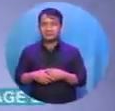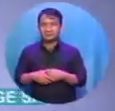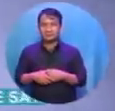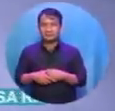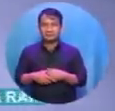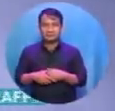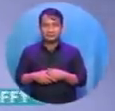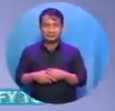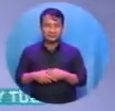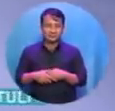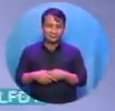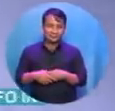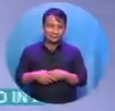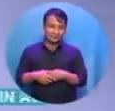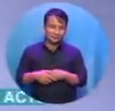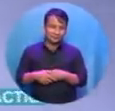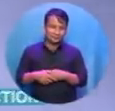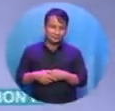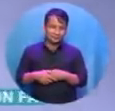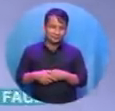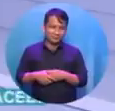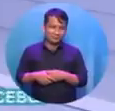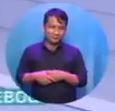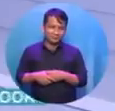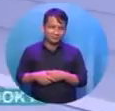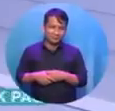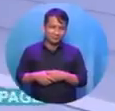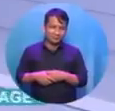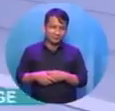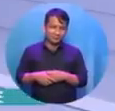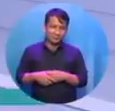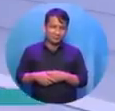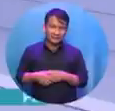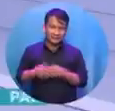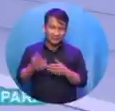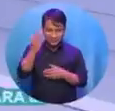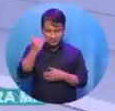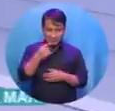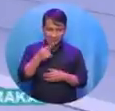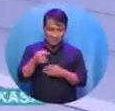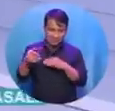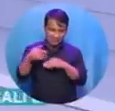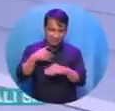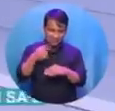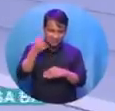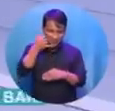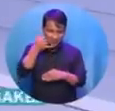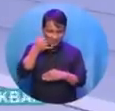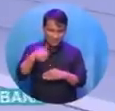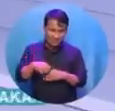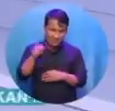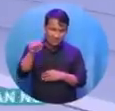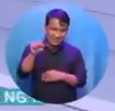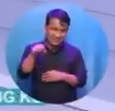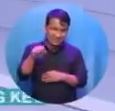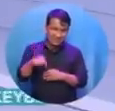Miss Tina. No. Tina. Yes, sir. Alam mo ba kung bakit kami napatawag sa'yo?